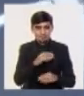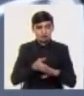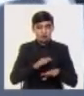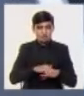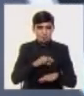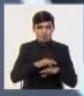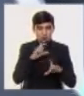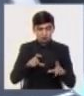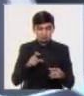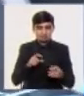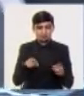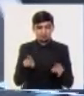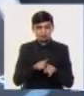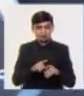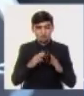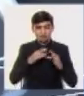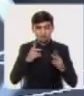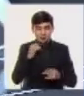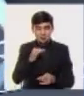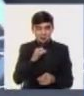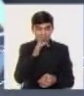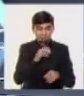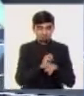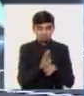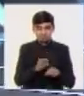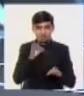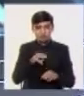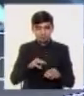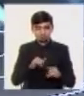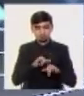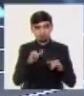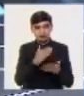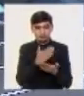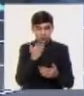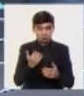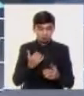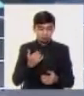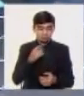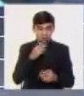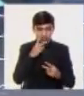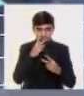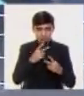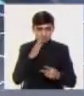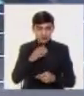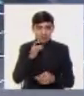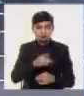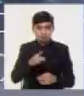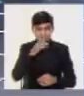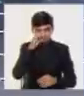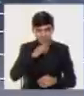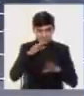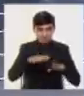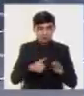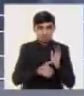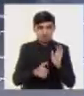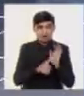Давайте посмотрим на карту распространения коронавируса. В целом прирост в республике